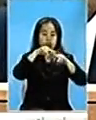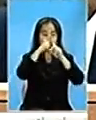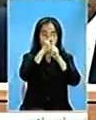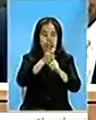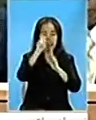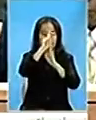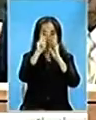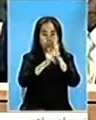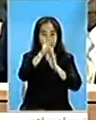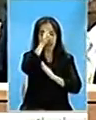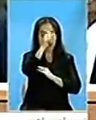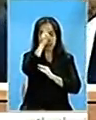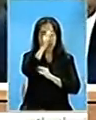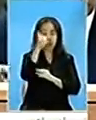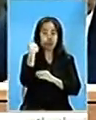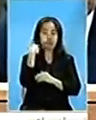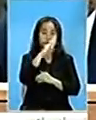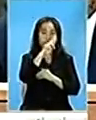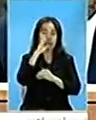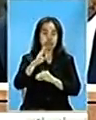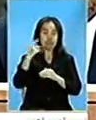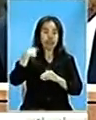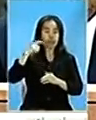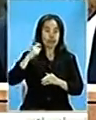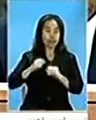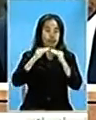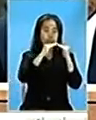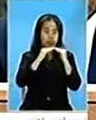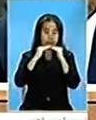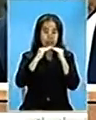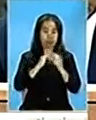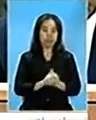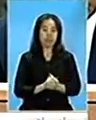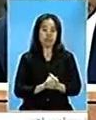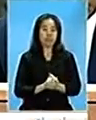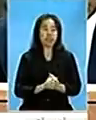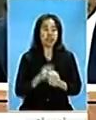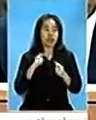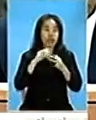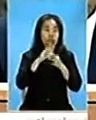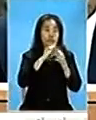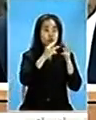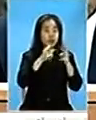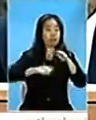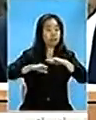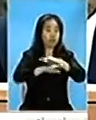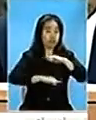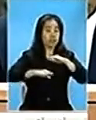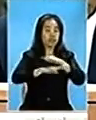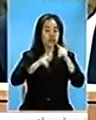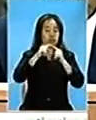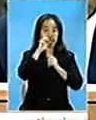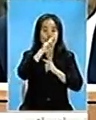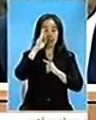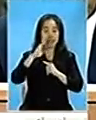หรือเรียกว่าต้องมีระบบนิติธรรมเพราะฉะนั้นหลักการพื้นฐานเบื้องต้นในระบบนิติธร